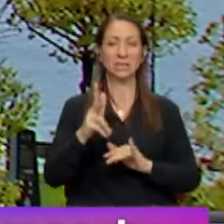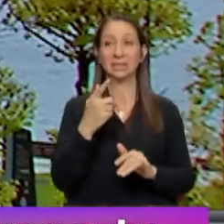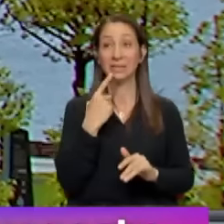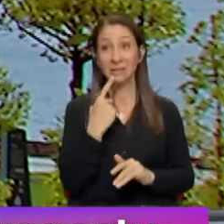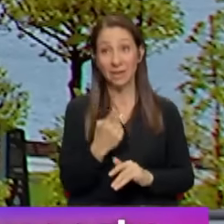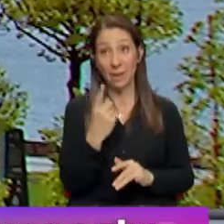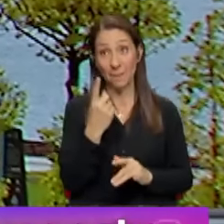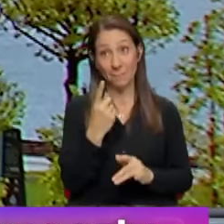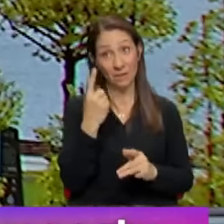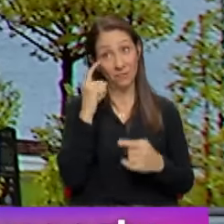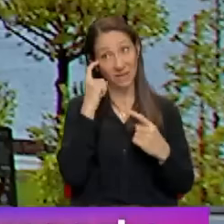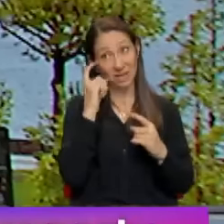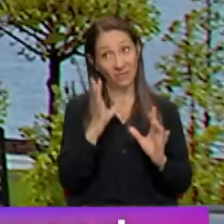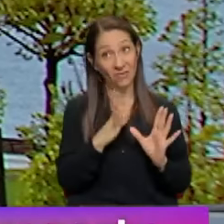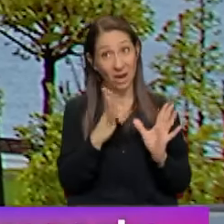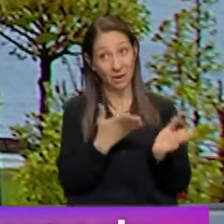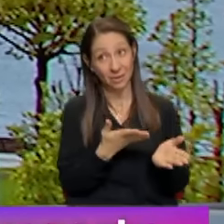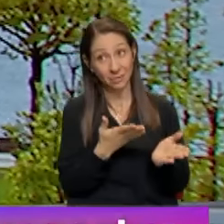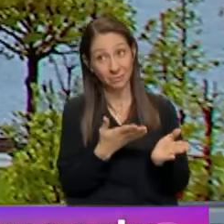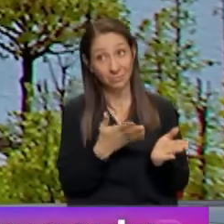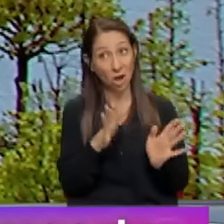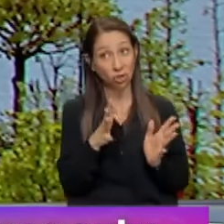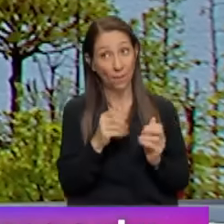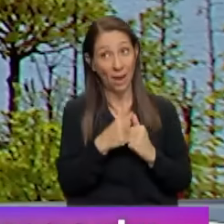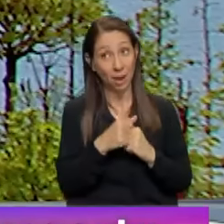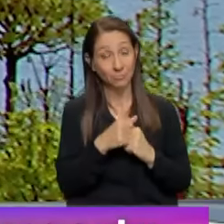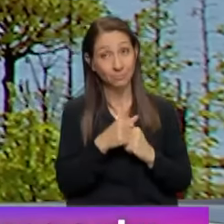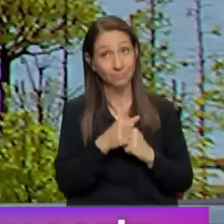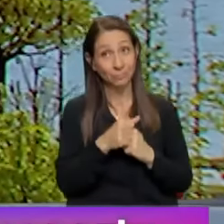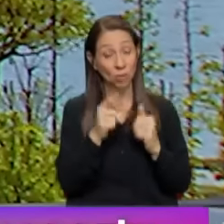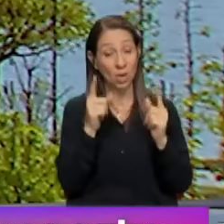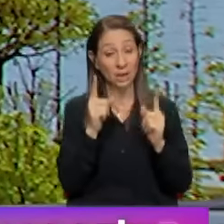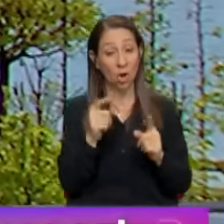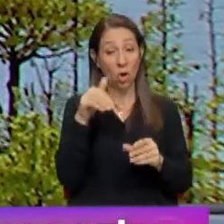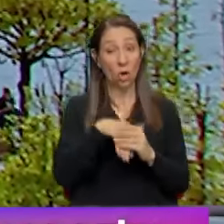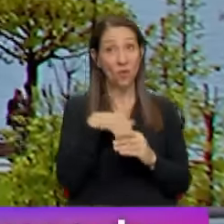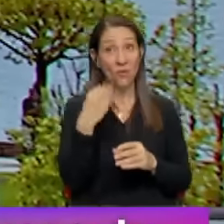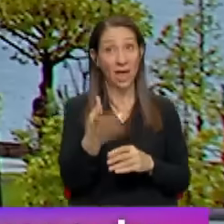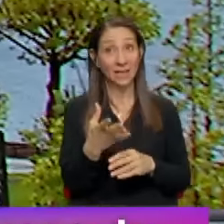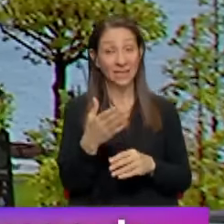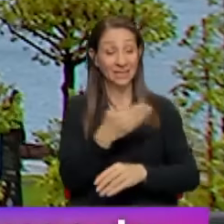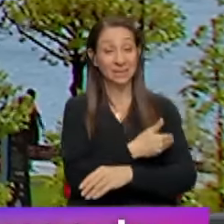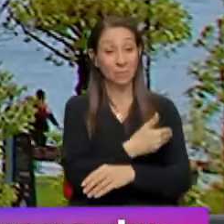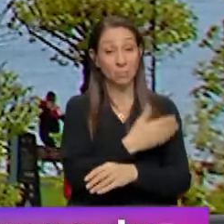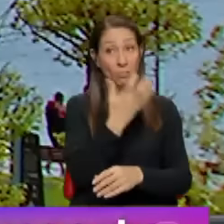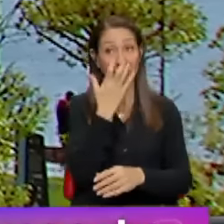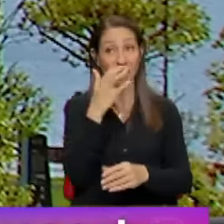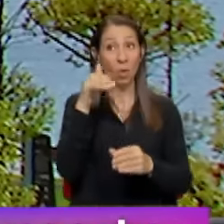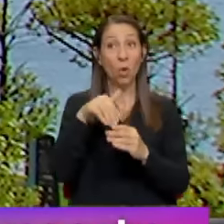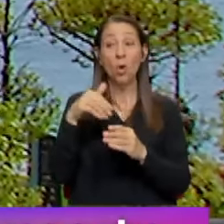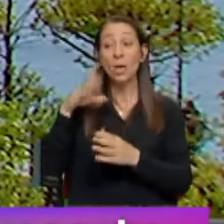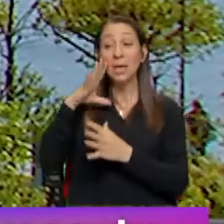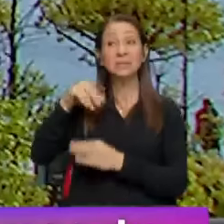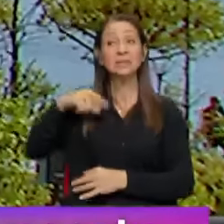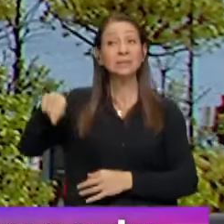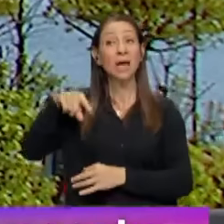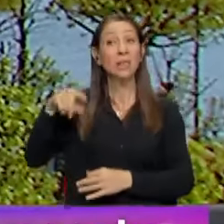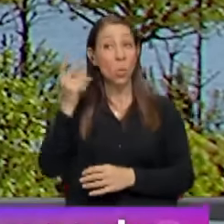diye bir yaklaşım mı sergiliyor acaba? Bu arada da oy veren ve hizmet bekleyen seçmenler unutuldu